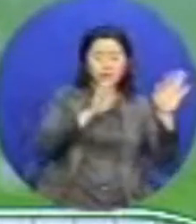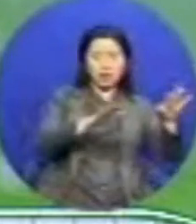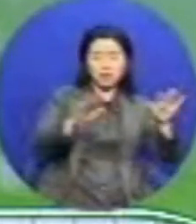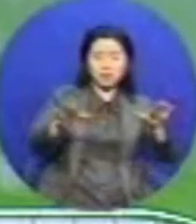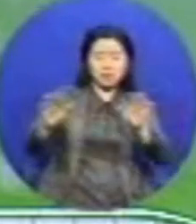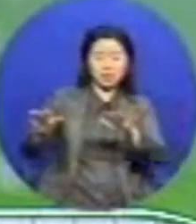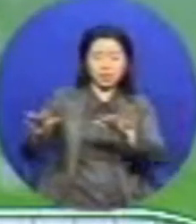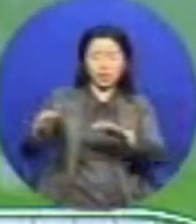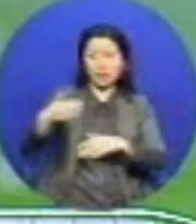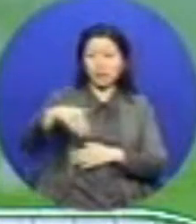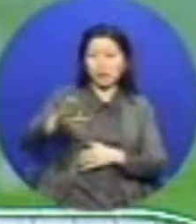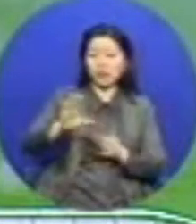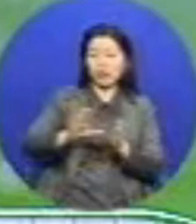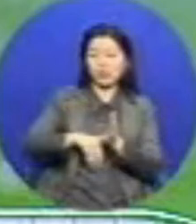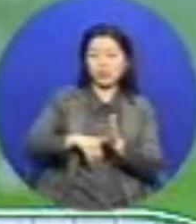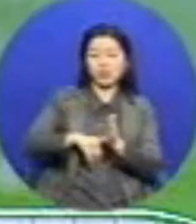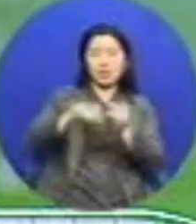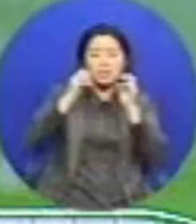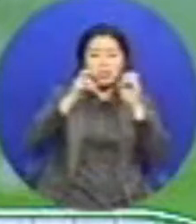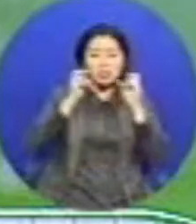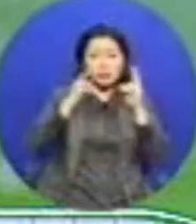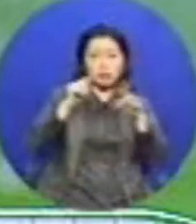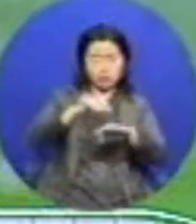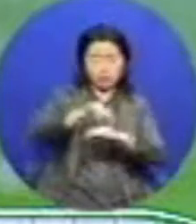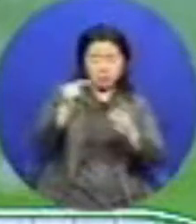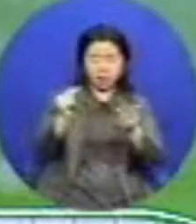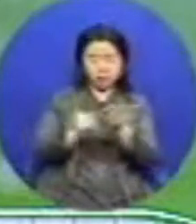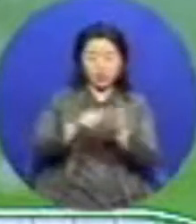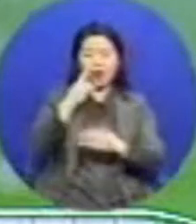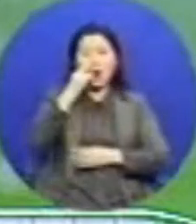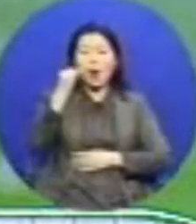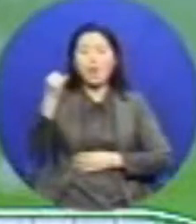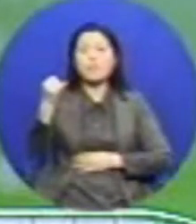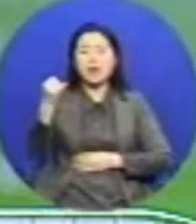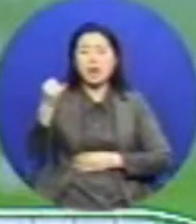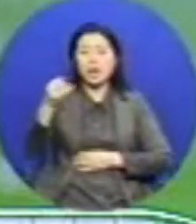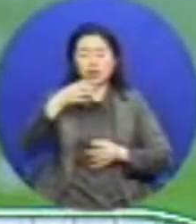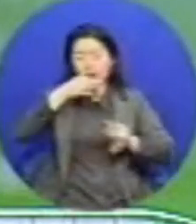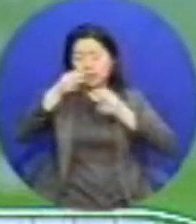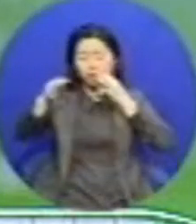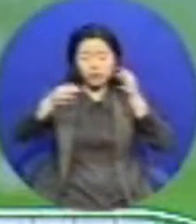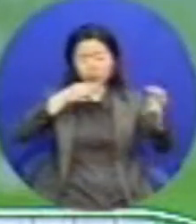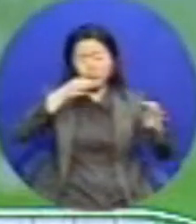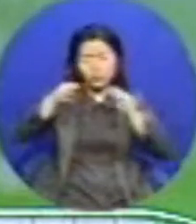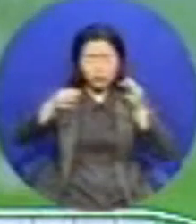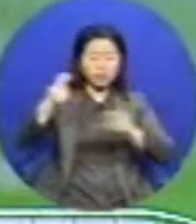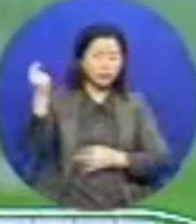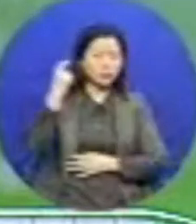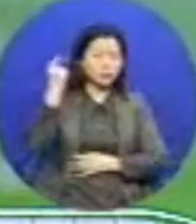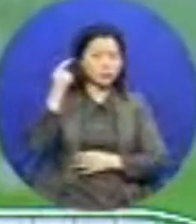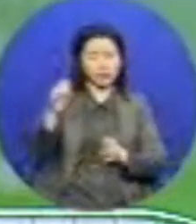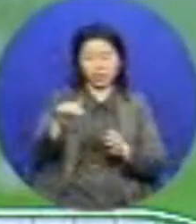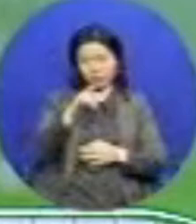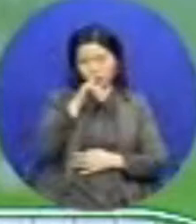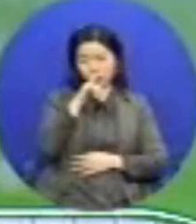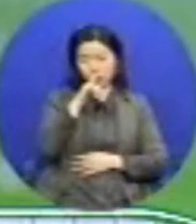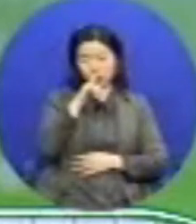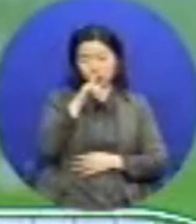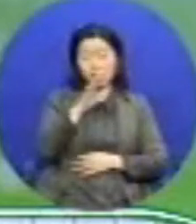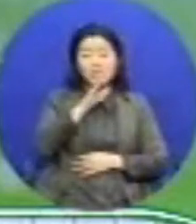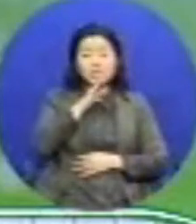허드슨 테일러 선교사 님의 마음에 어머님의 통곡 소리가 들렸어요 실제로 귀로 들은 것이